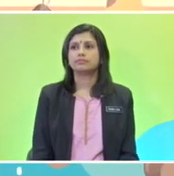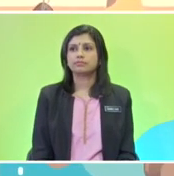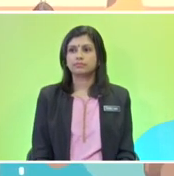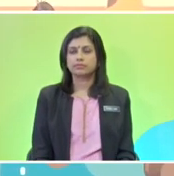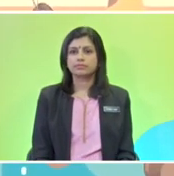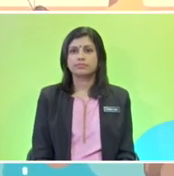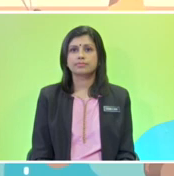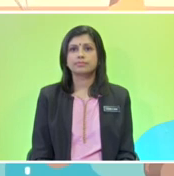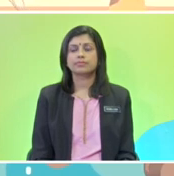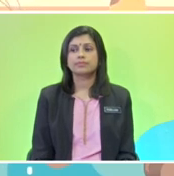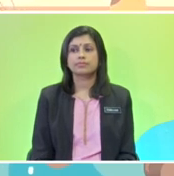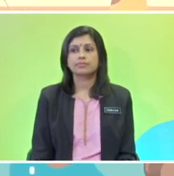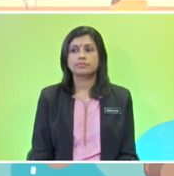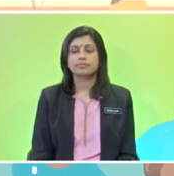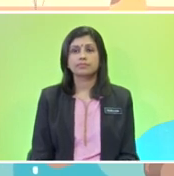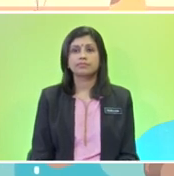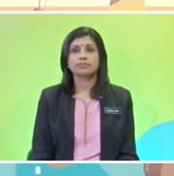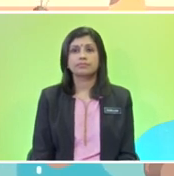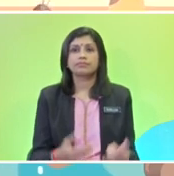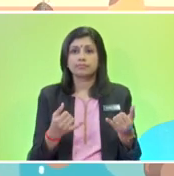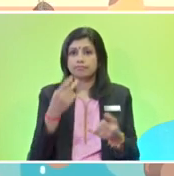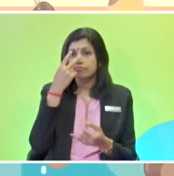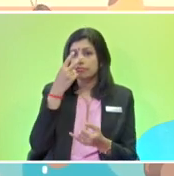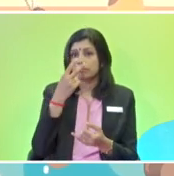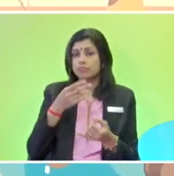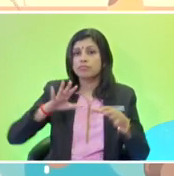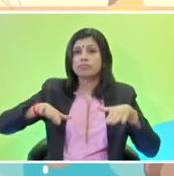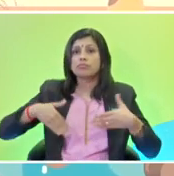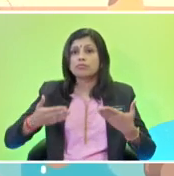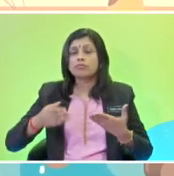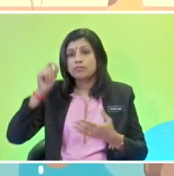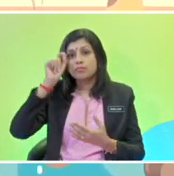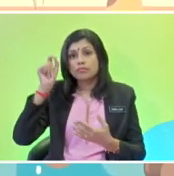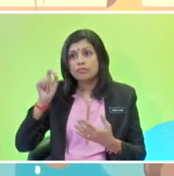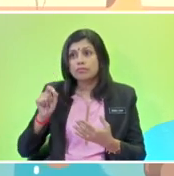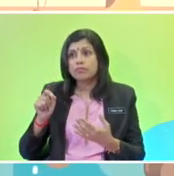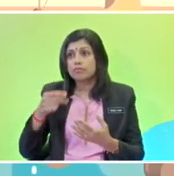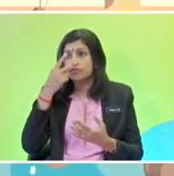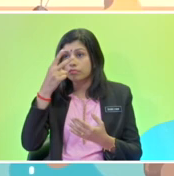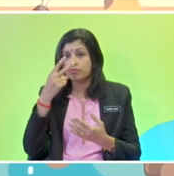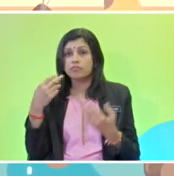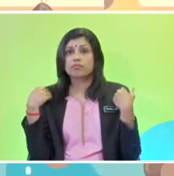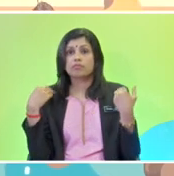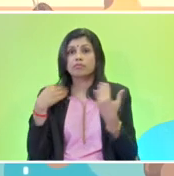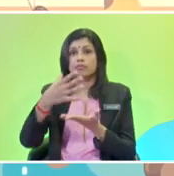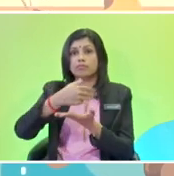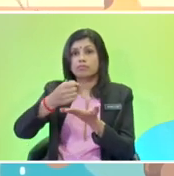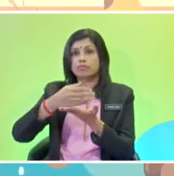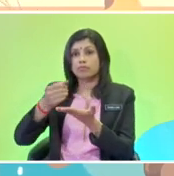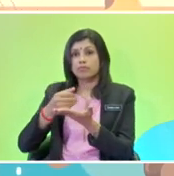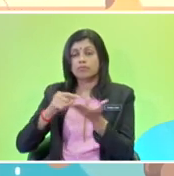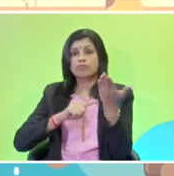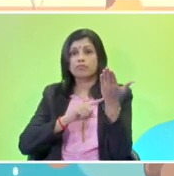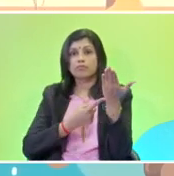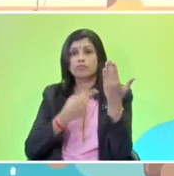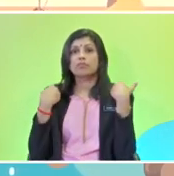Jadi kat sini kita bukan sekadar tengok jawapan, kita tengok jalan kerja. Jalan kerja. Tengok tu, mereka menggunakan kaedah mengumpul semula. Ada